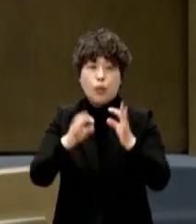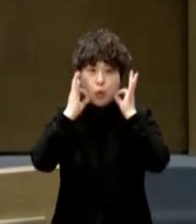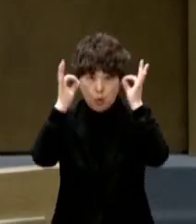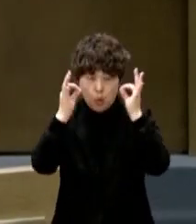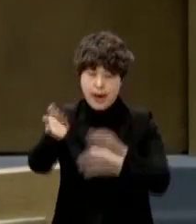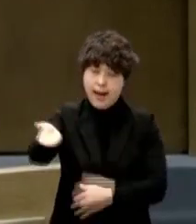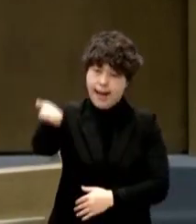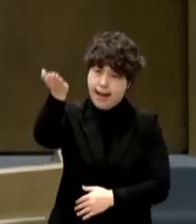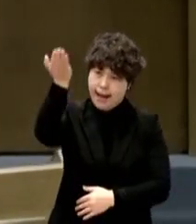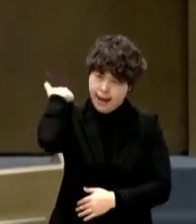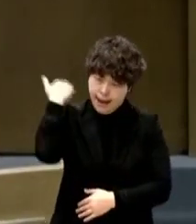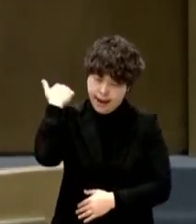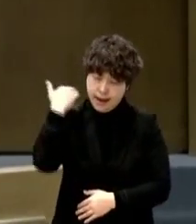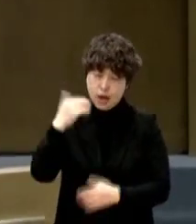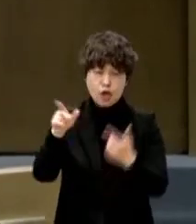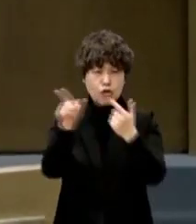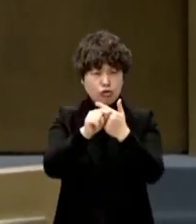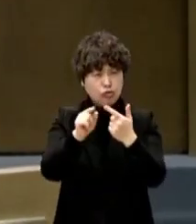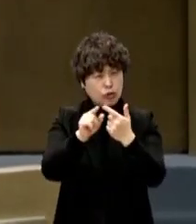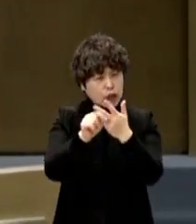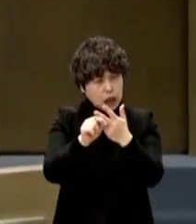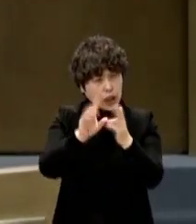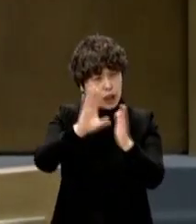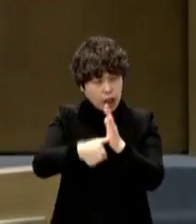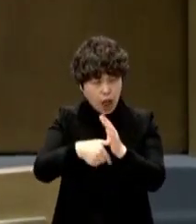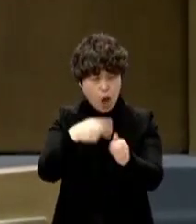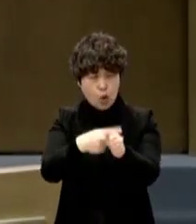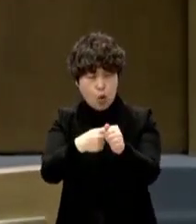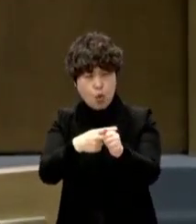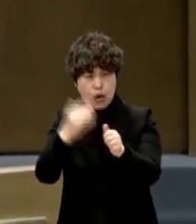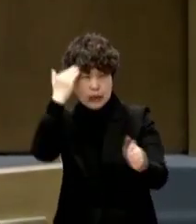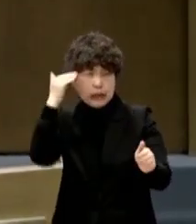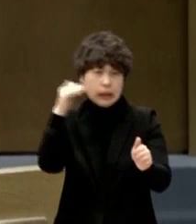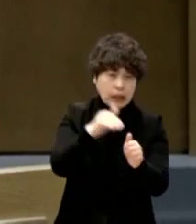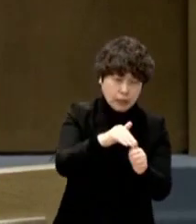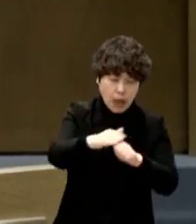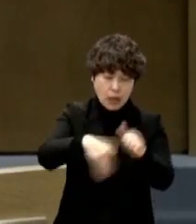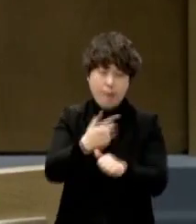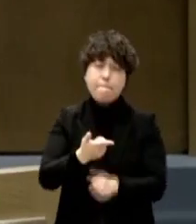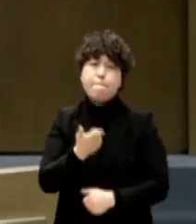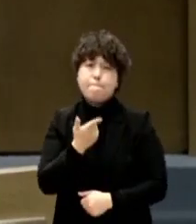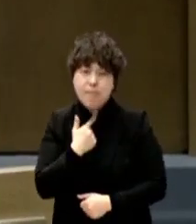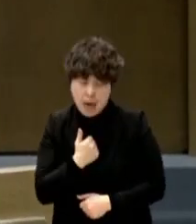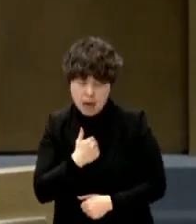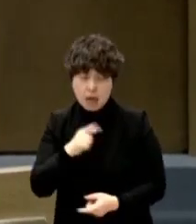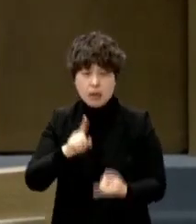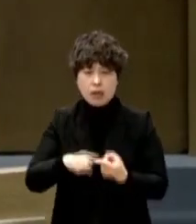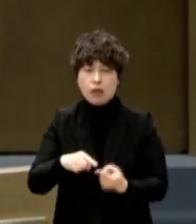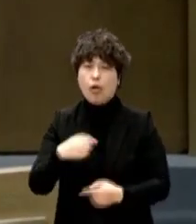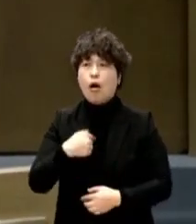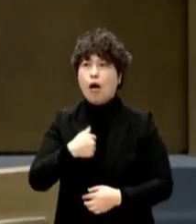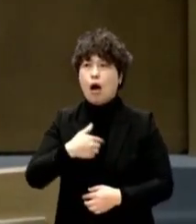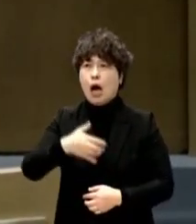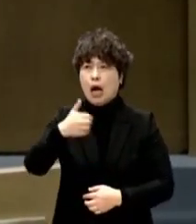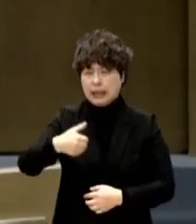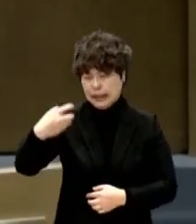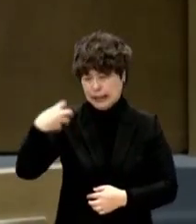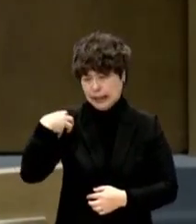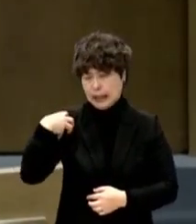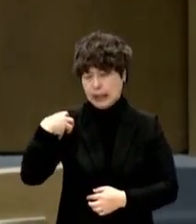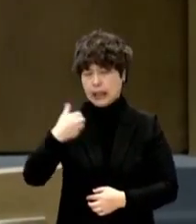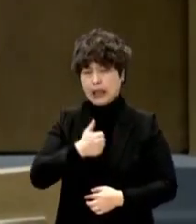여름 우리는 매우 안타까운 교권 침해 사안들을 경험했고 교육감으로서 이에 대해 무거운